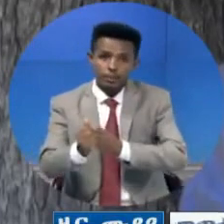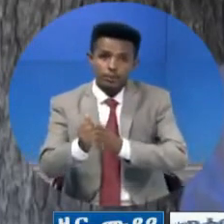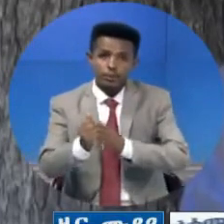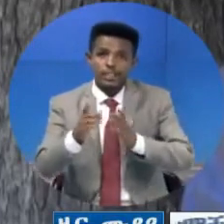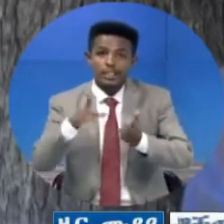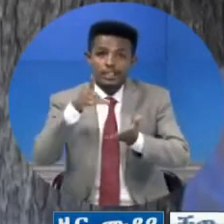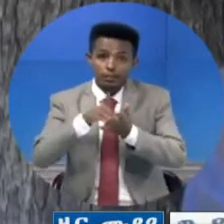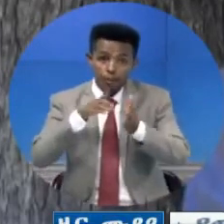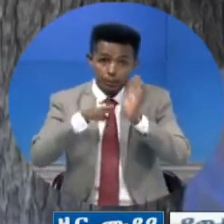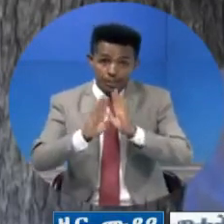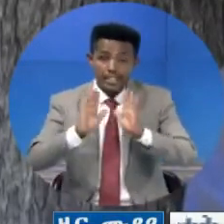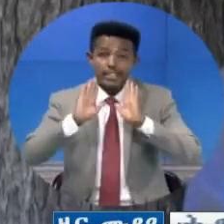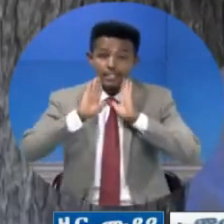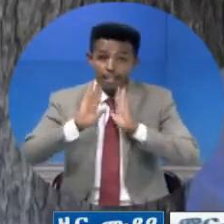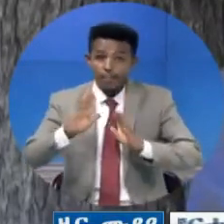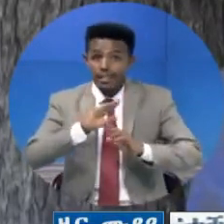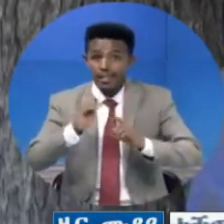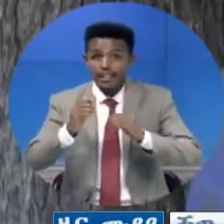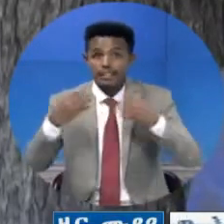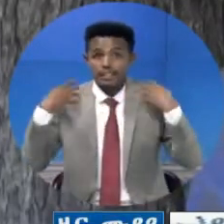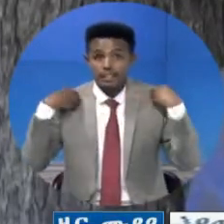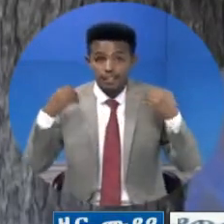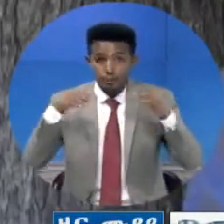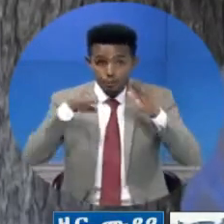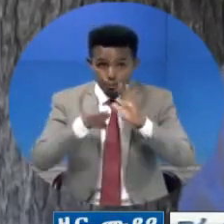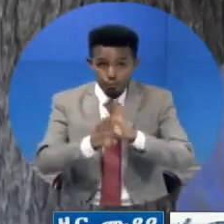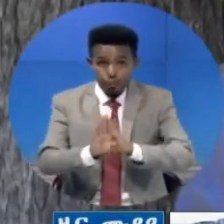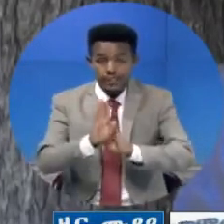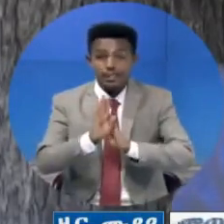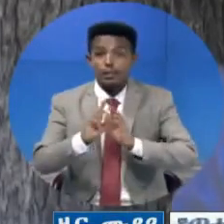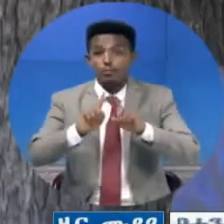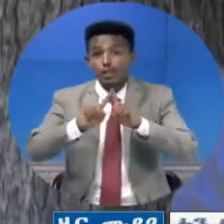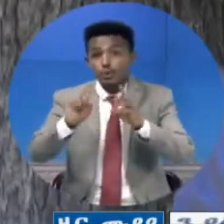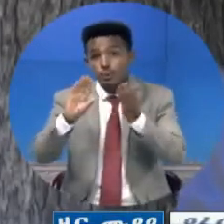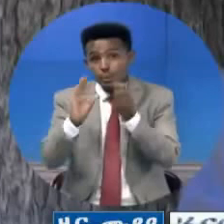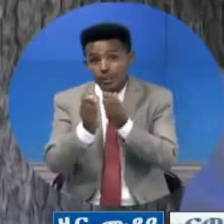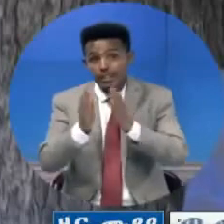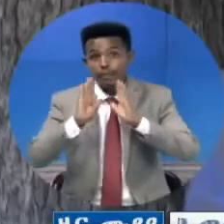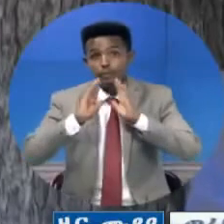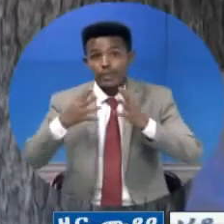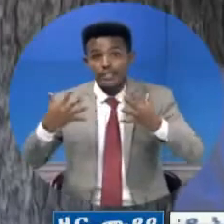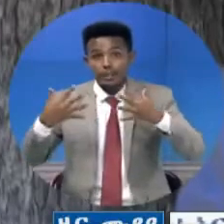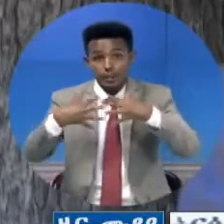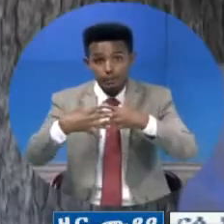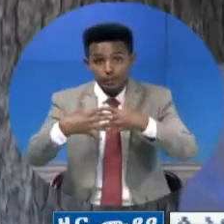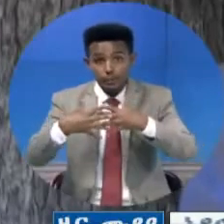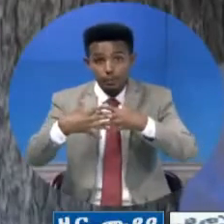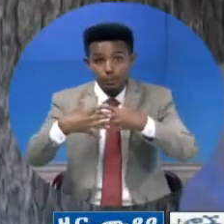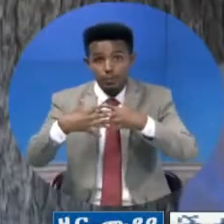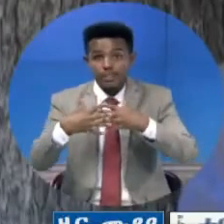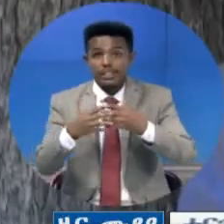ውስጥ ሰላምና ደህንነት ላይ በልዩ ሁኔታ የሚያስተባብሩ እንቁ የሆኑ የወጣት አደረጃጀቶችን ጋራ ፕሮግራም